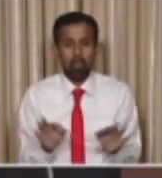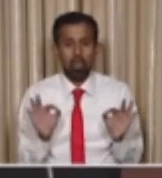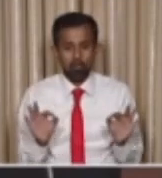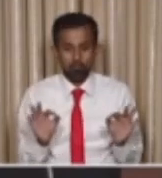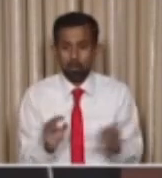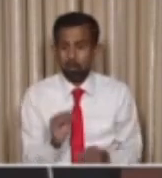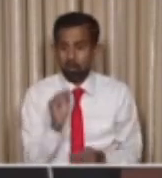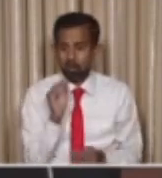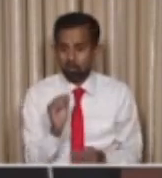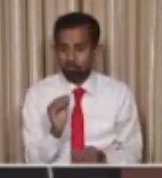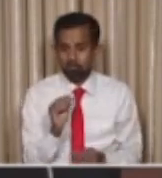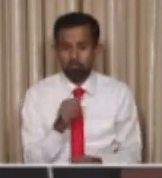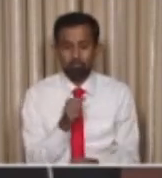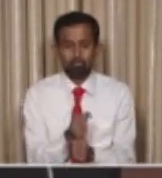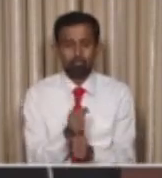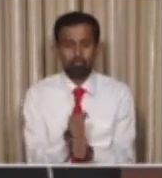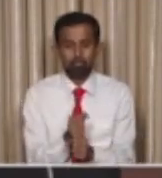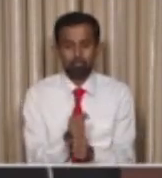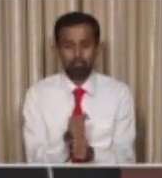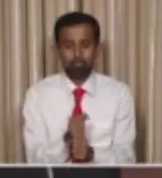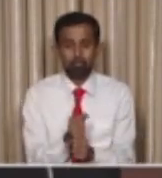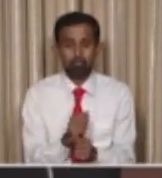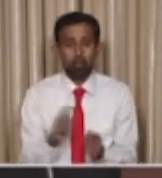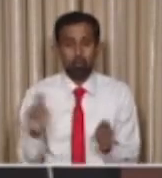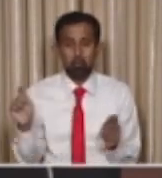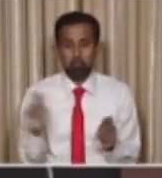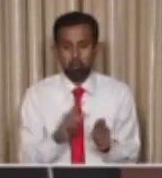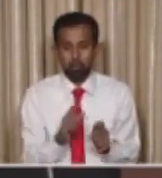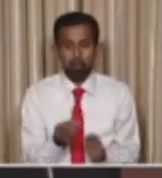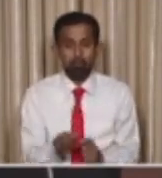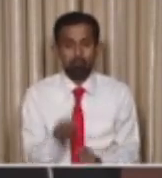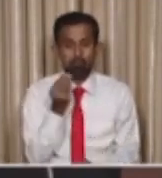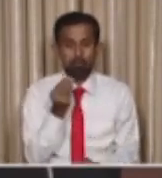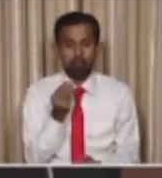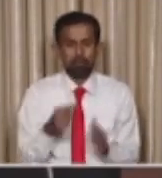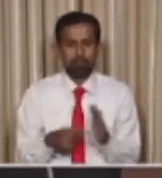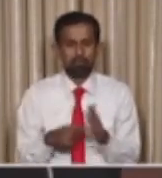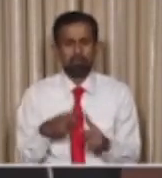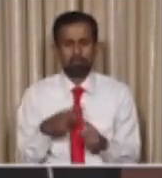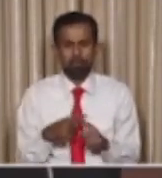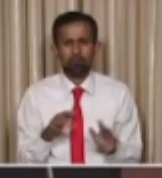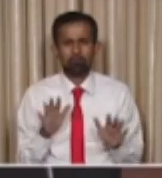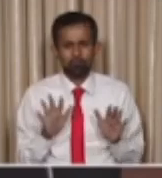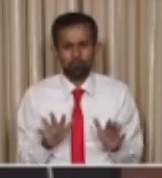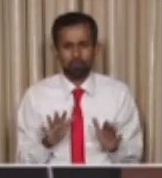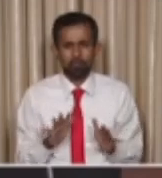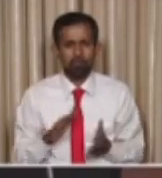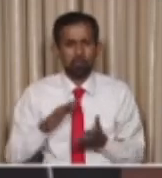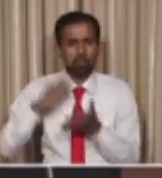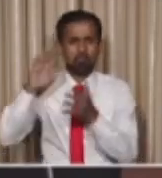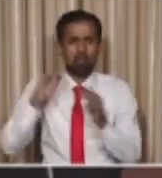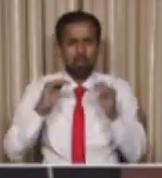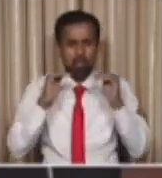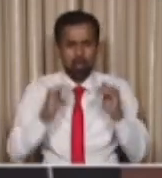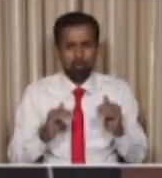නමුත් ආණ්ඩුව ආදායම වැඩි කරගන්න බදු ගන්නවා විතරයි. අද අපඩයනේ අඩු වෙලා